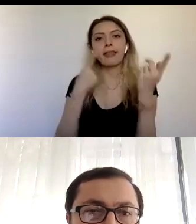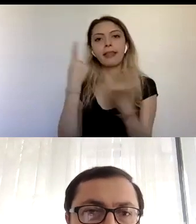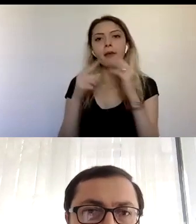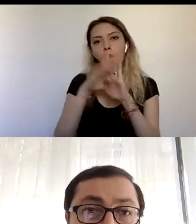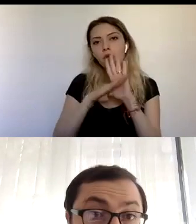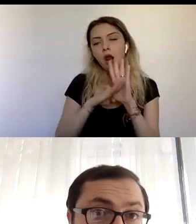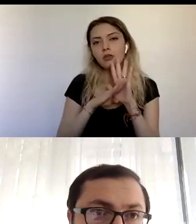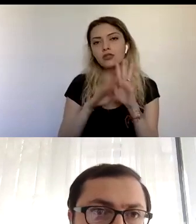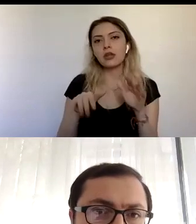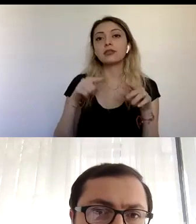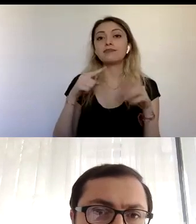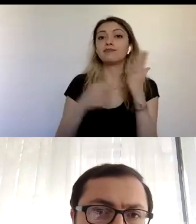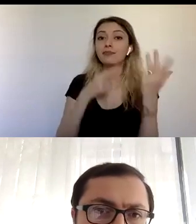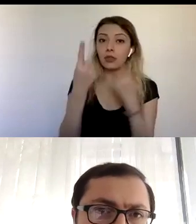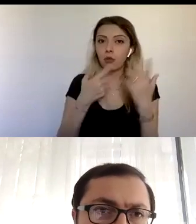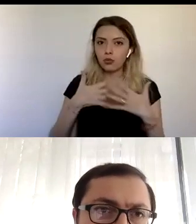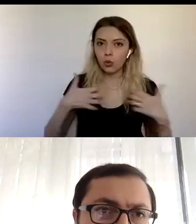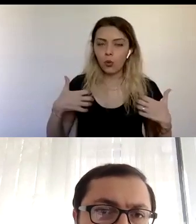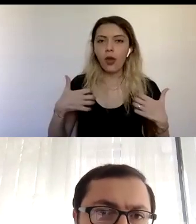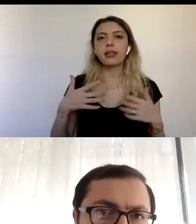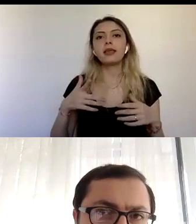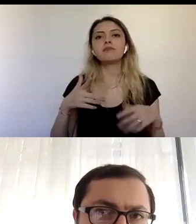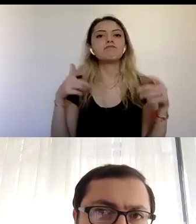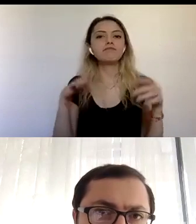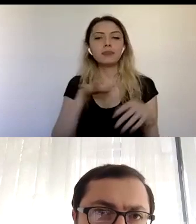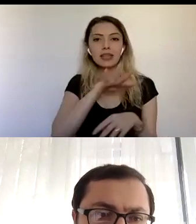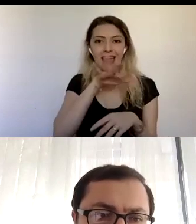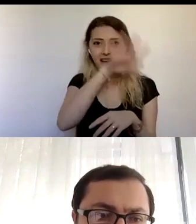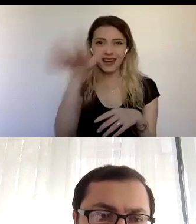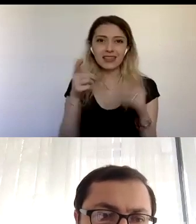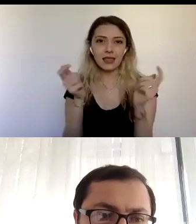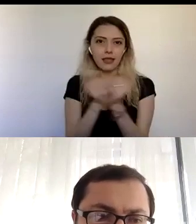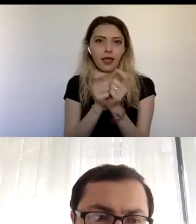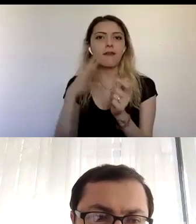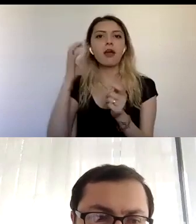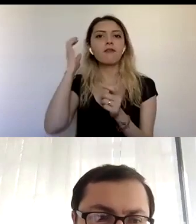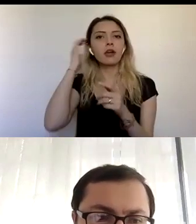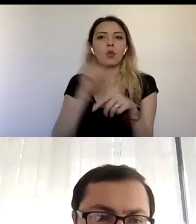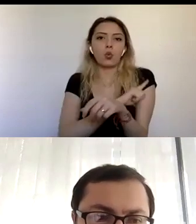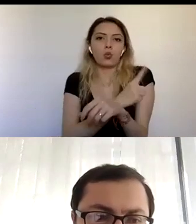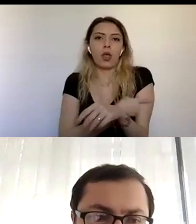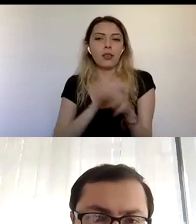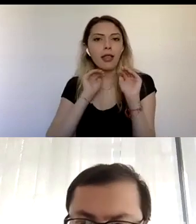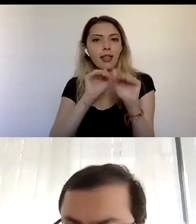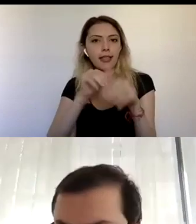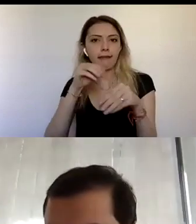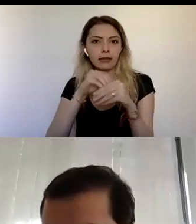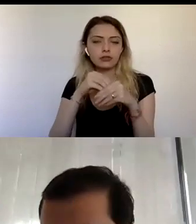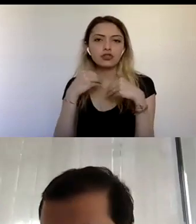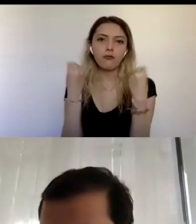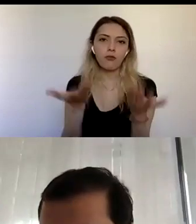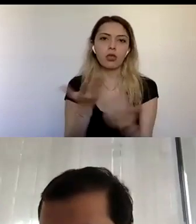konusunda aktivistleri ve sivil toplum örgütlerini güçlendirme önceliğine sahip. Bir çağrı çıktı. Şu